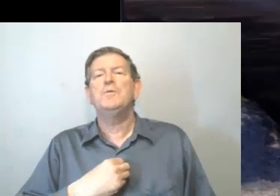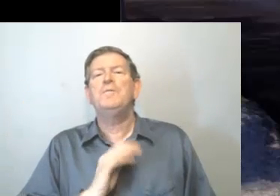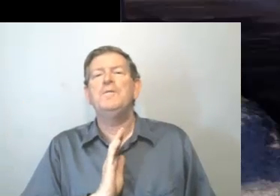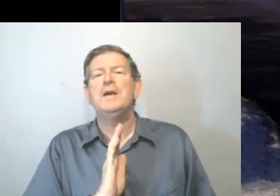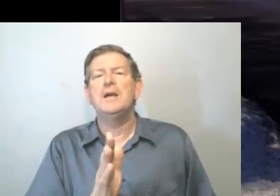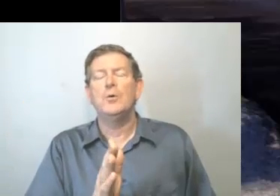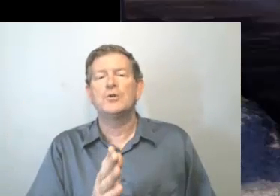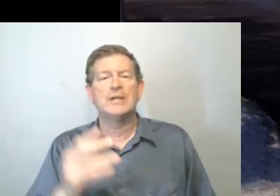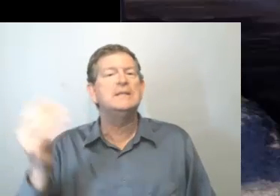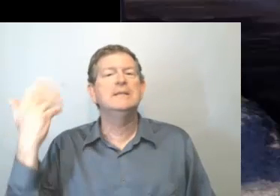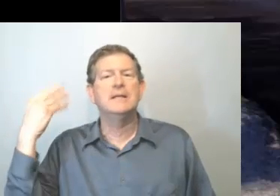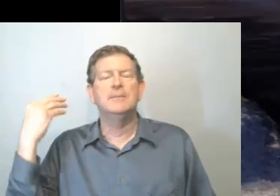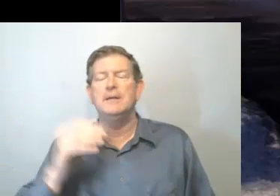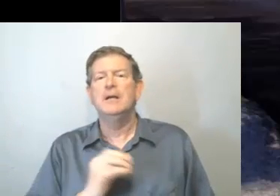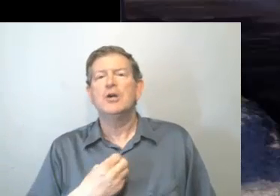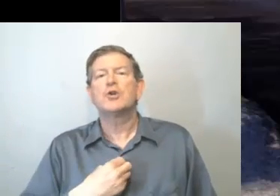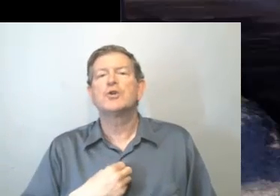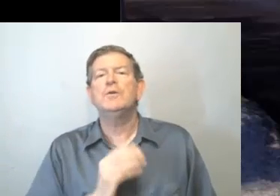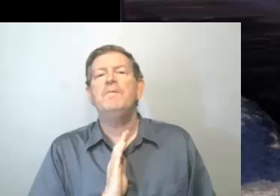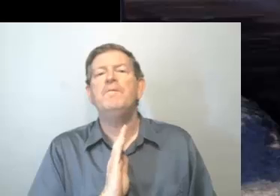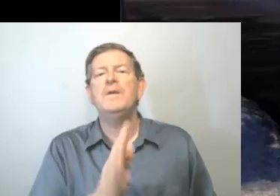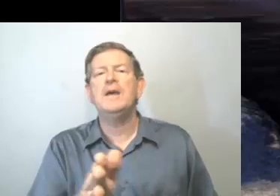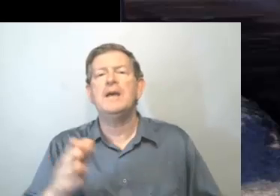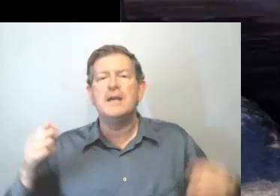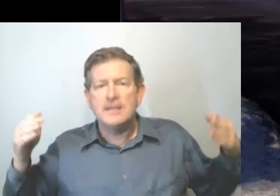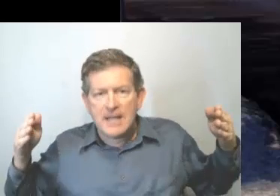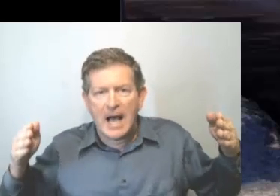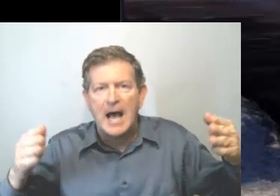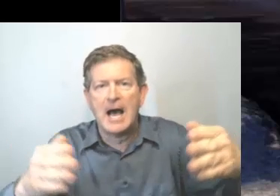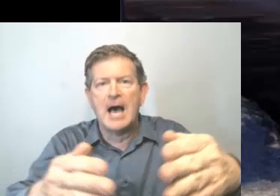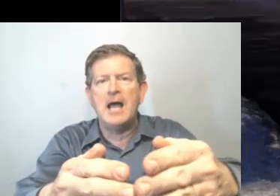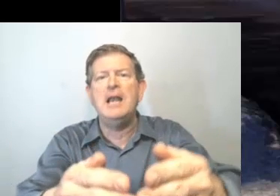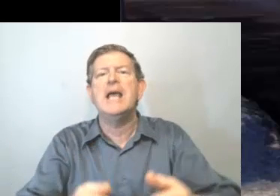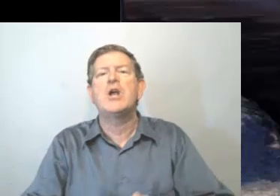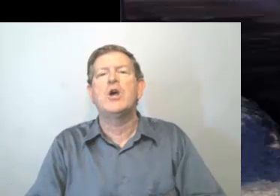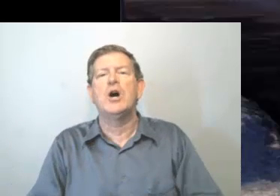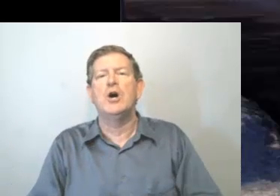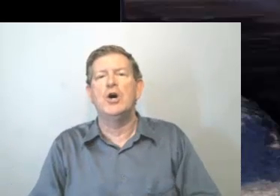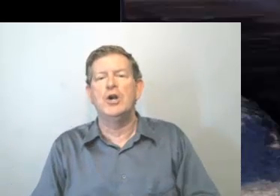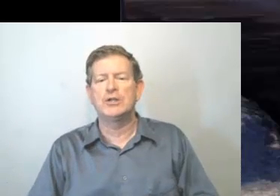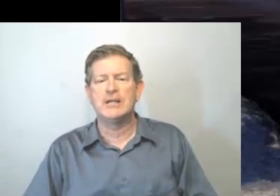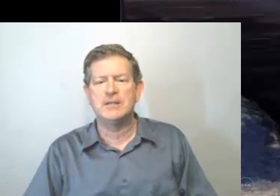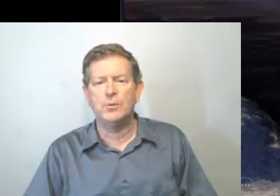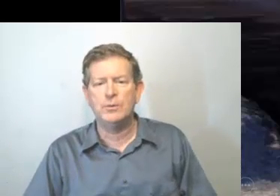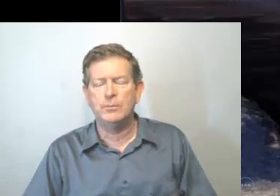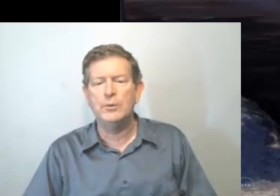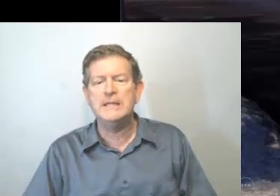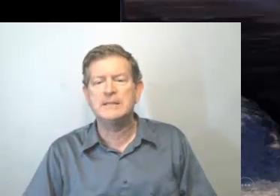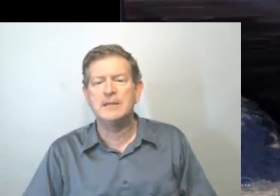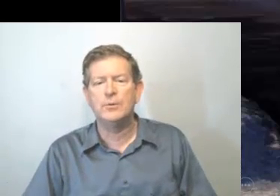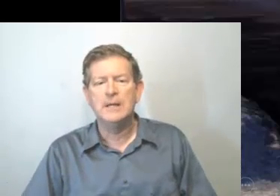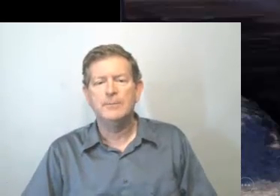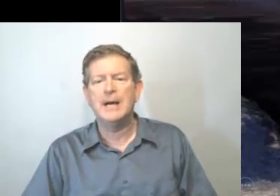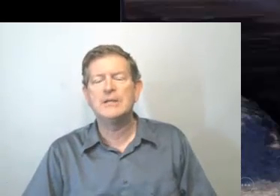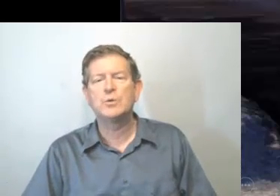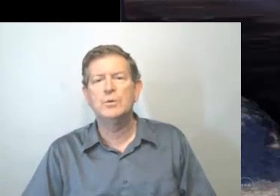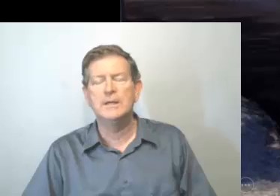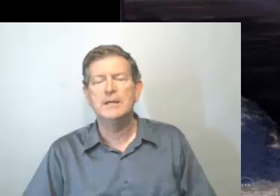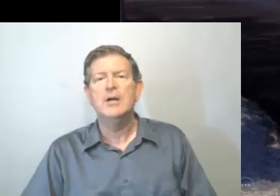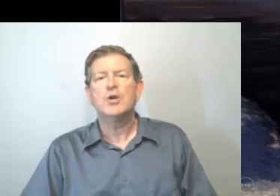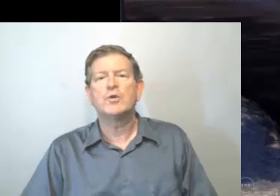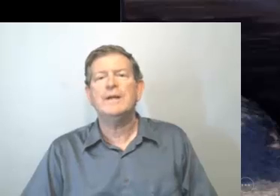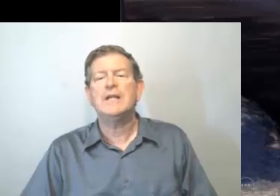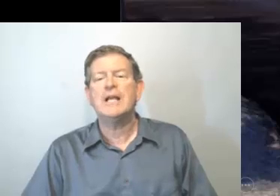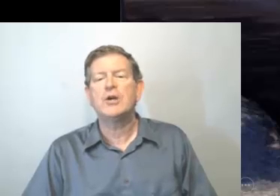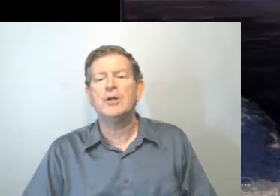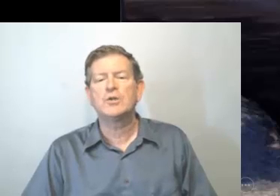Moi, j'assistais, mais je vais à l'école. Ça, c'est mon lycée, mon high school.